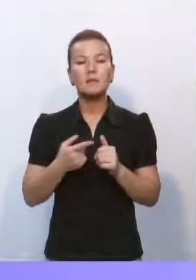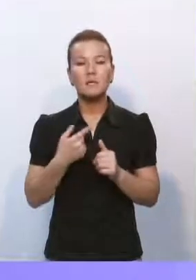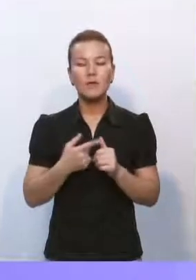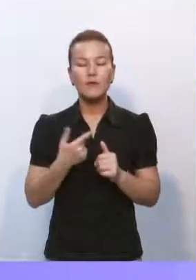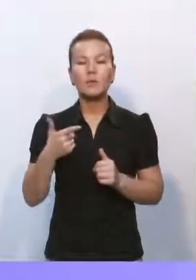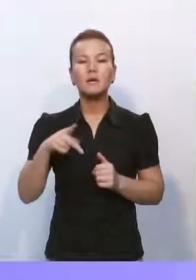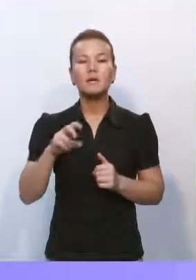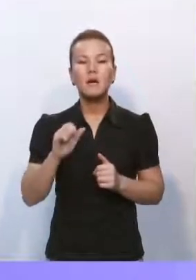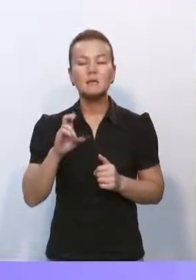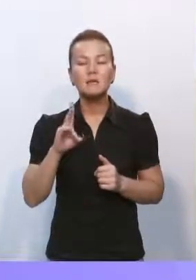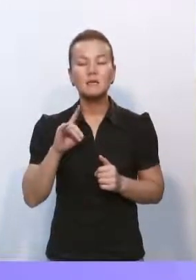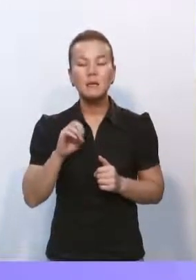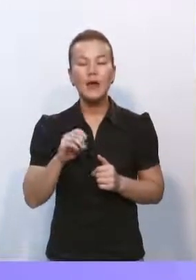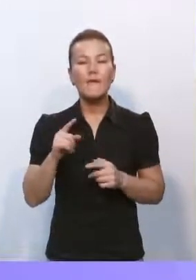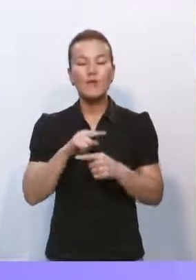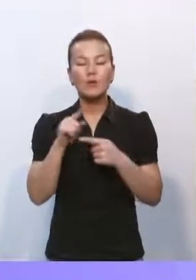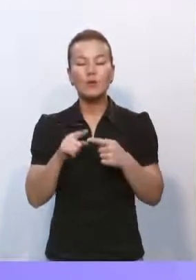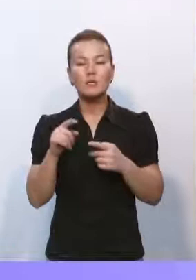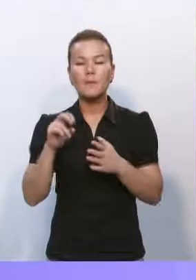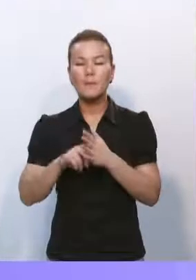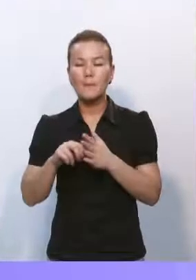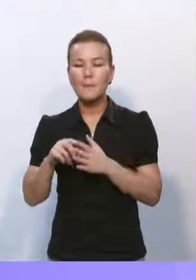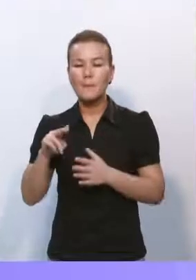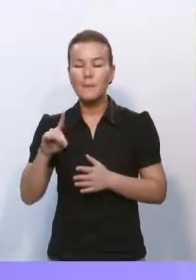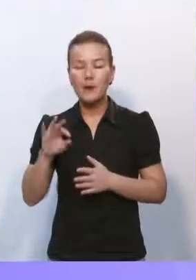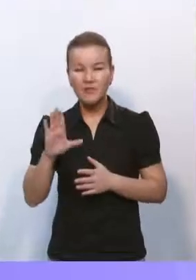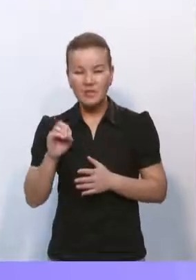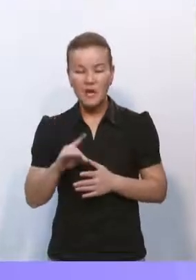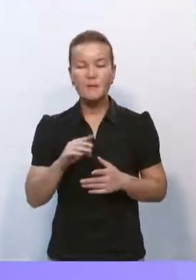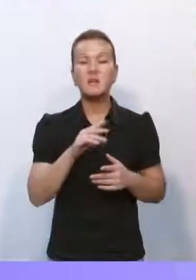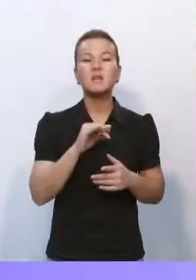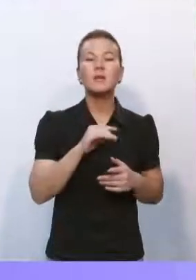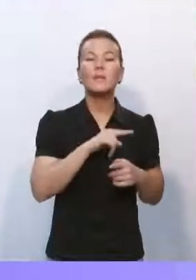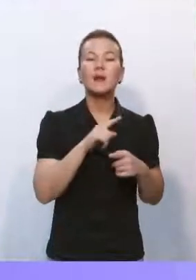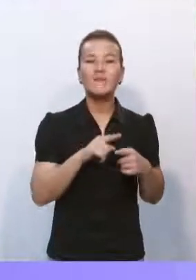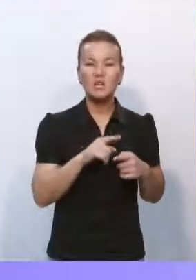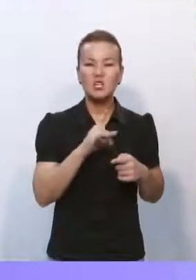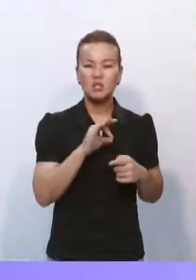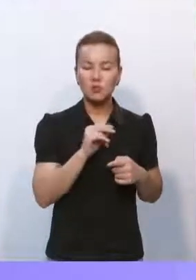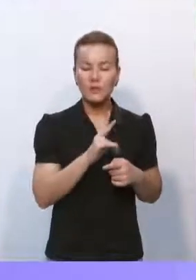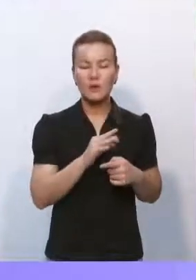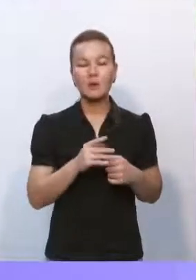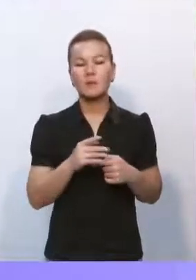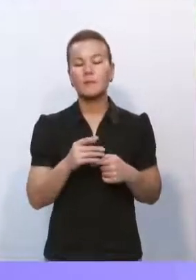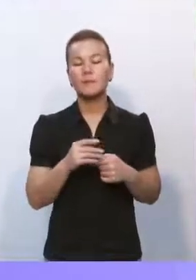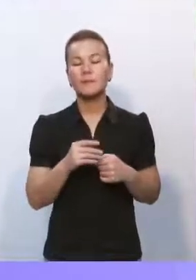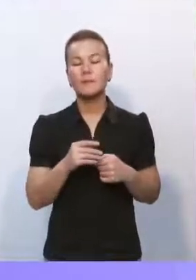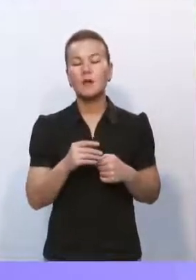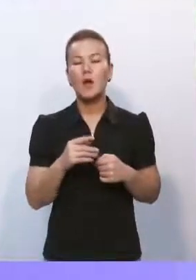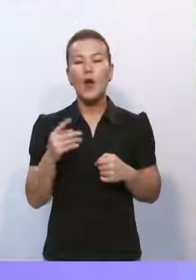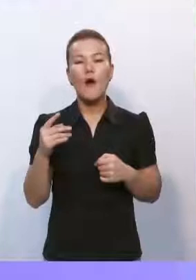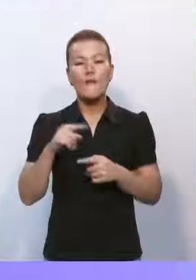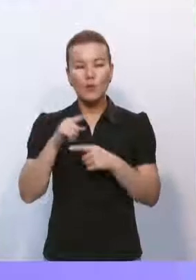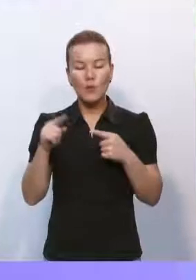Назовем гласные в корне проверяемого и проверочного слова третьей пары. В